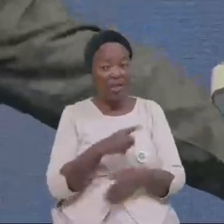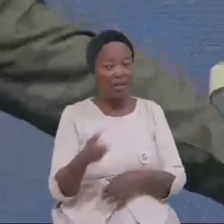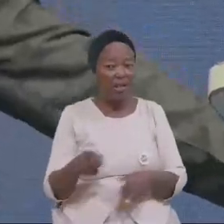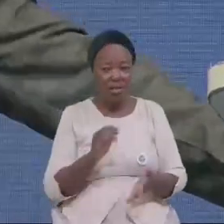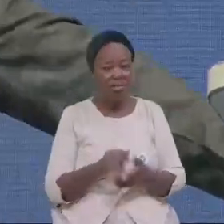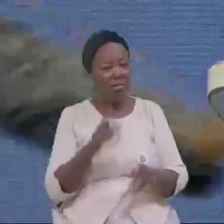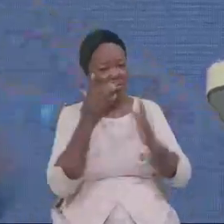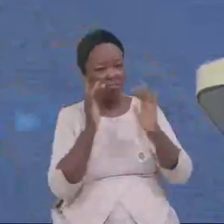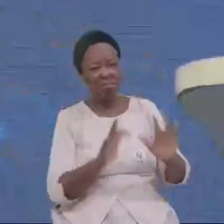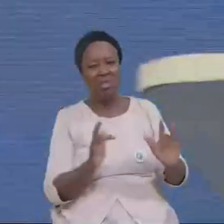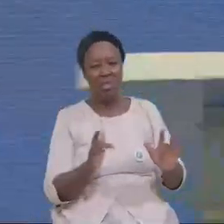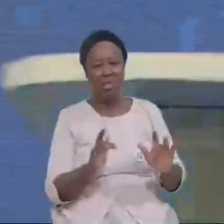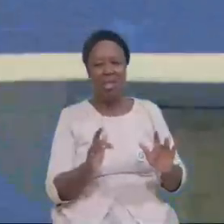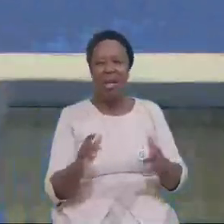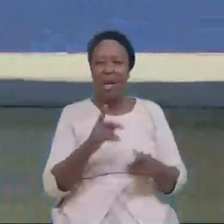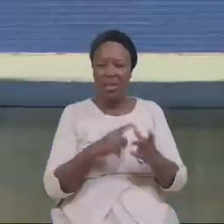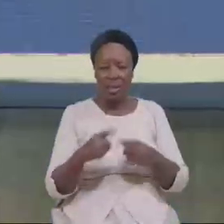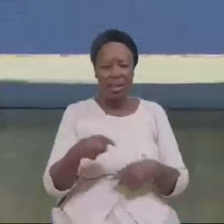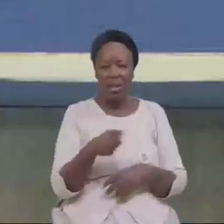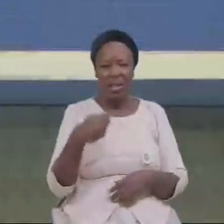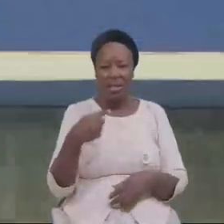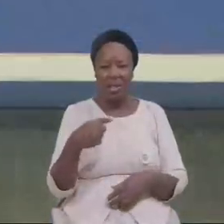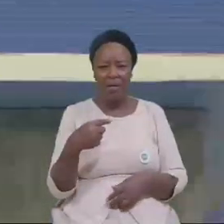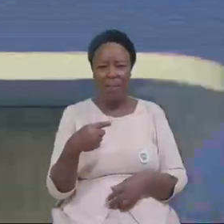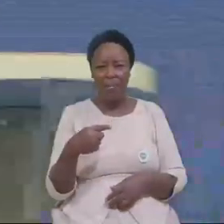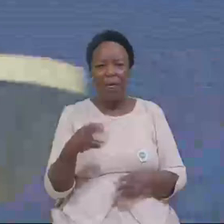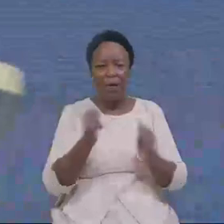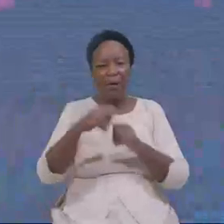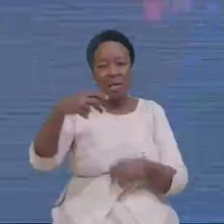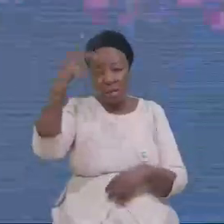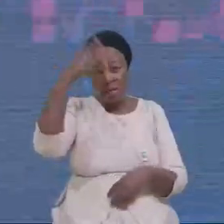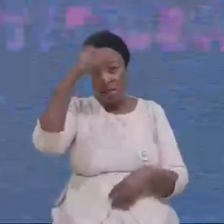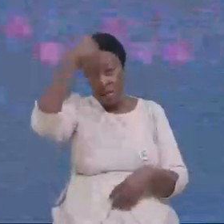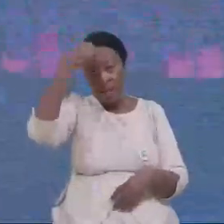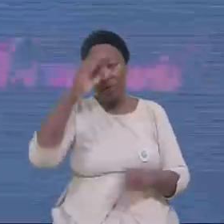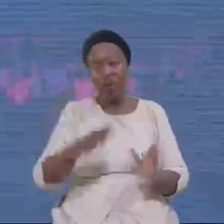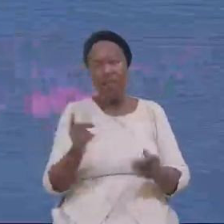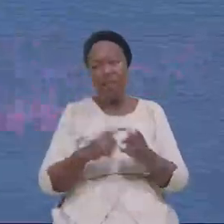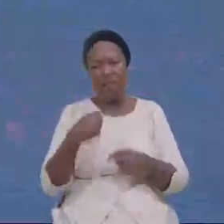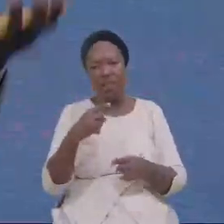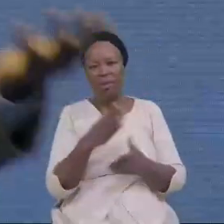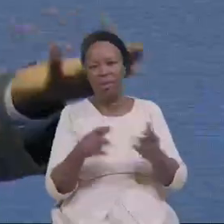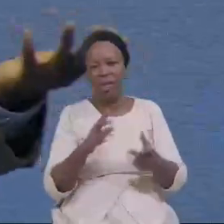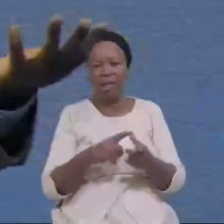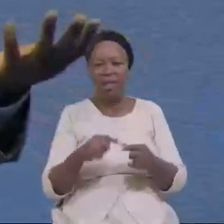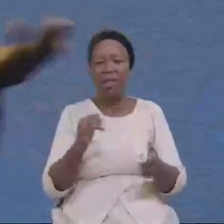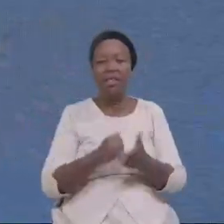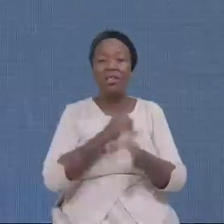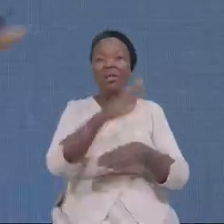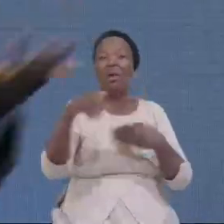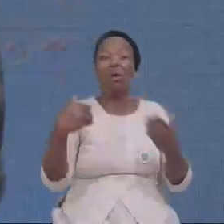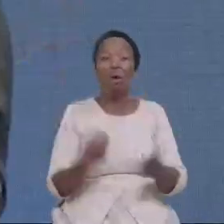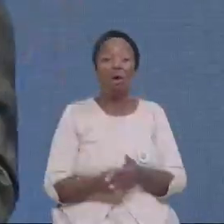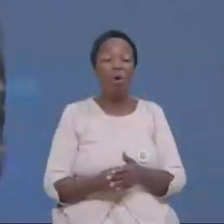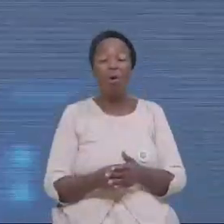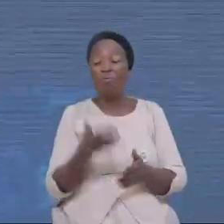Parfois, ils flattent la psychologie. Oh, la psychologie peut tout fixer. Hein? C'est de la flatterie.